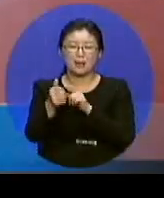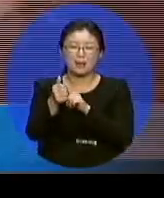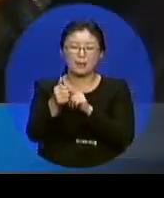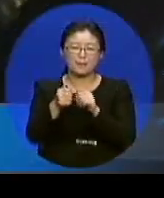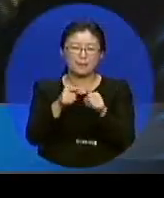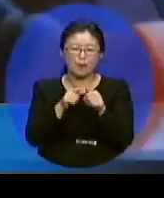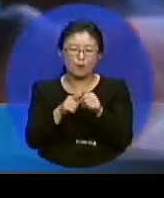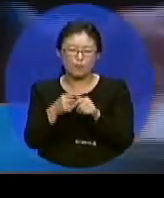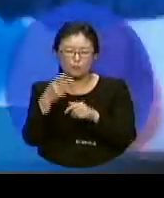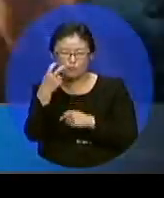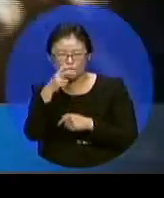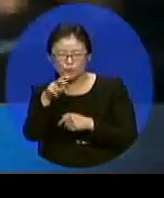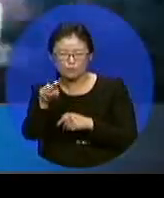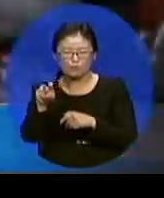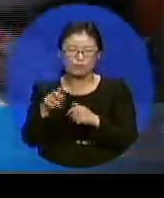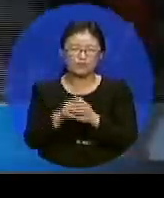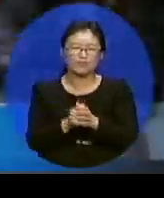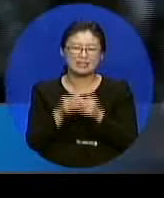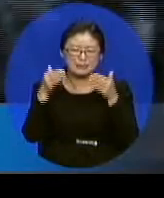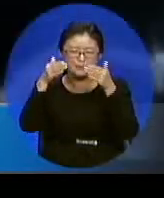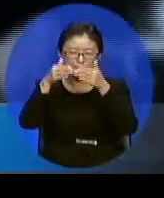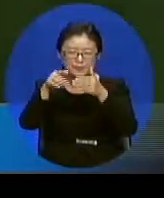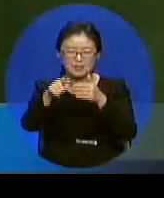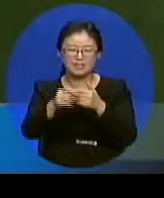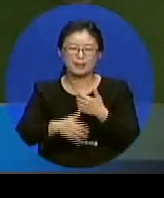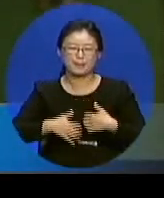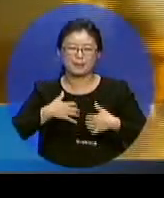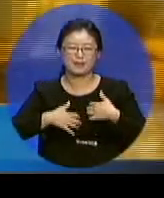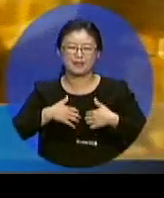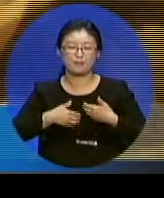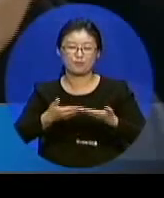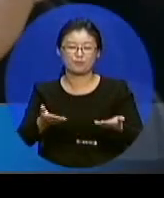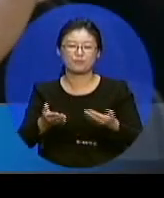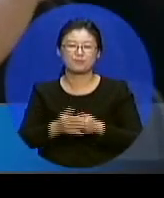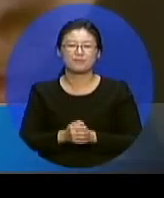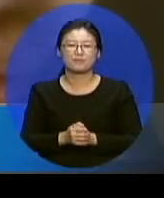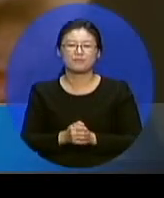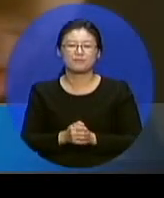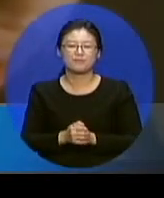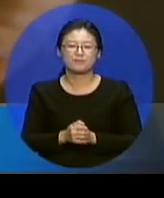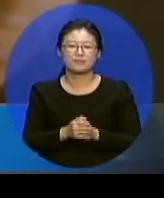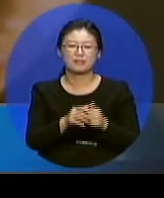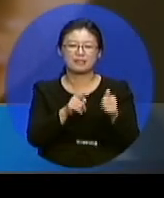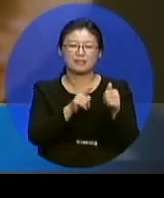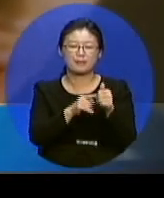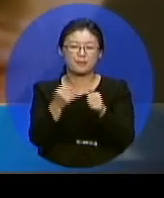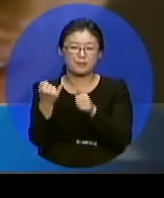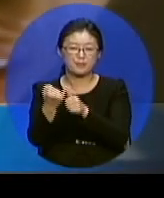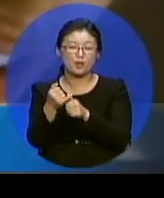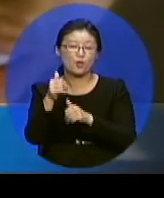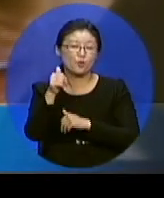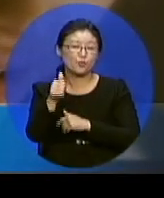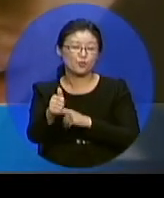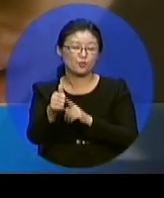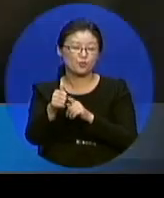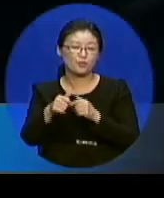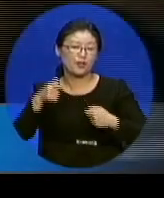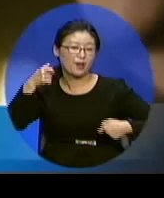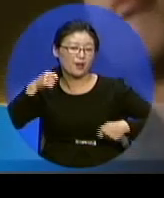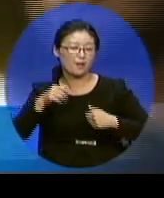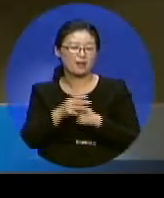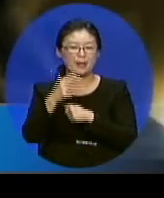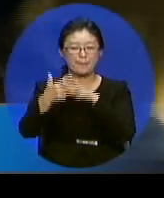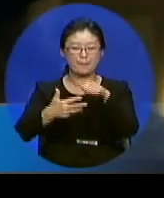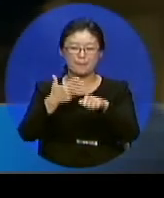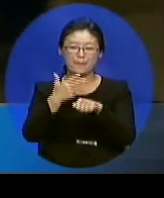집요하고 그 집착 속에 드러나는 사실이 더욱 흥미를 유발하는데요. 남녀 주인공 천정명과 김민정은 8년 만에